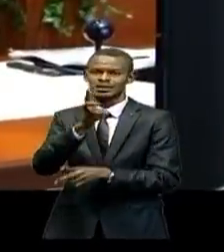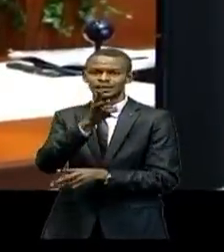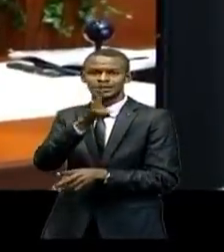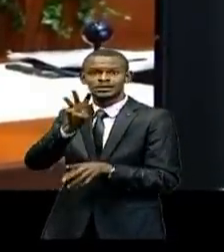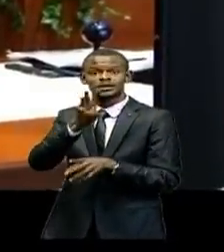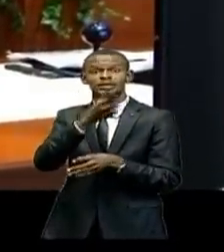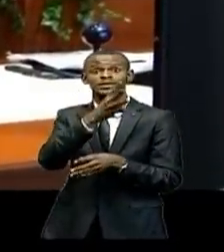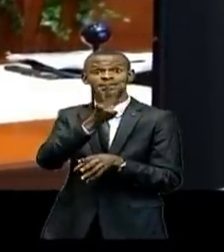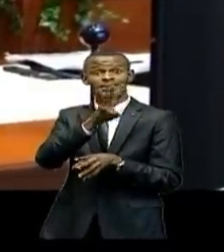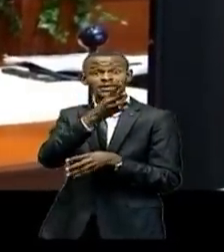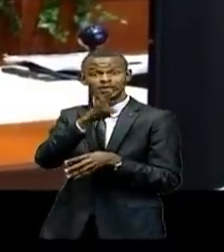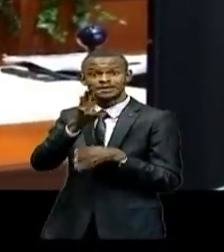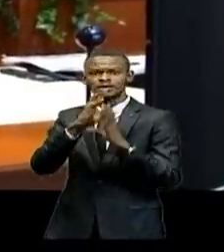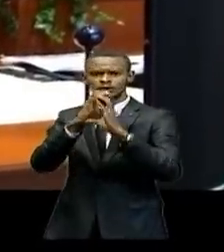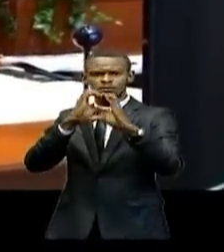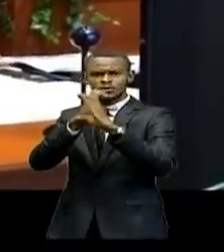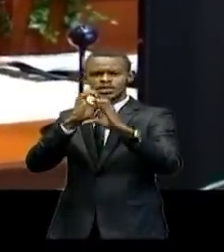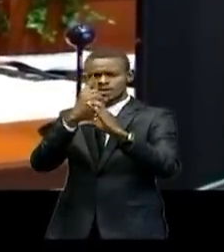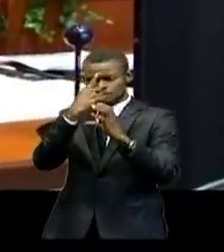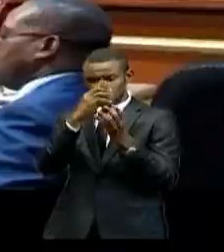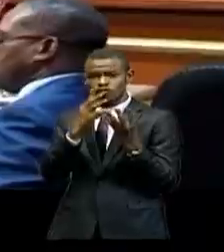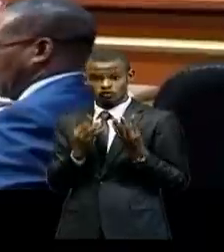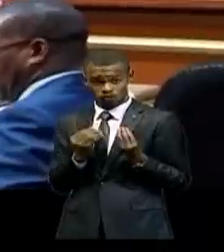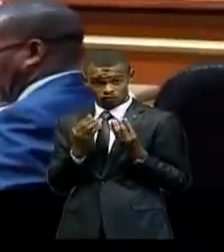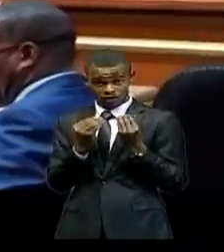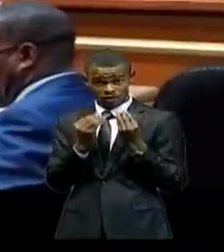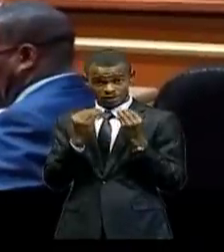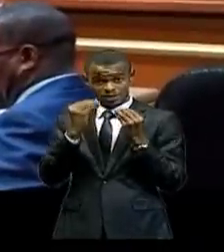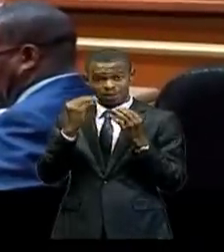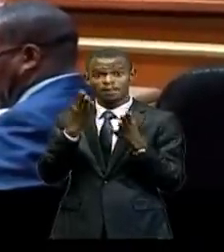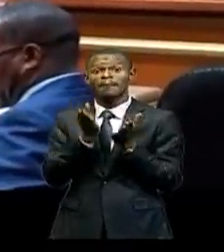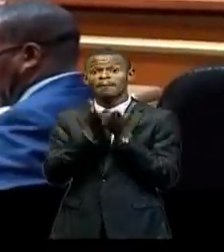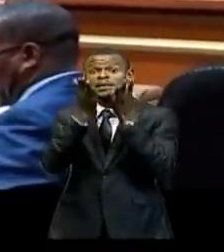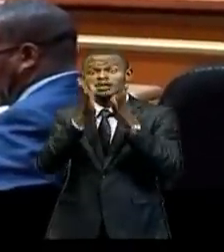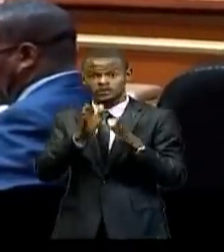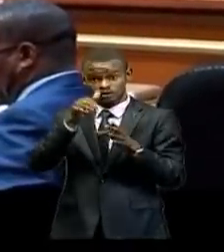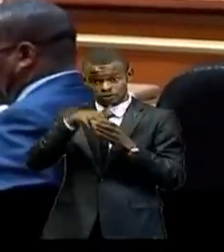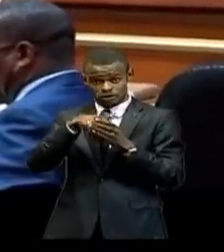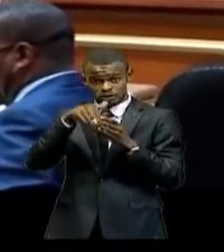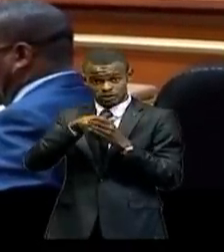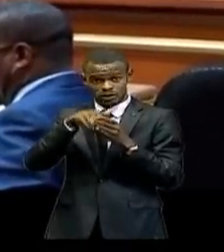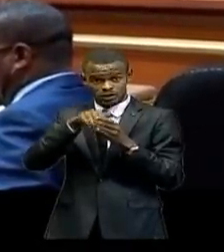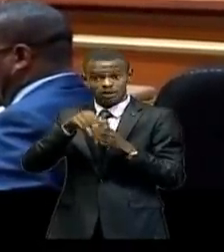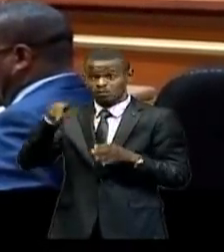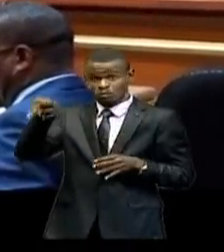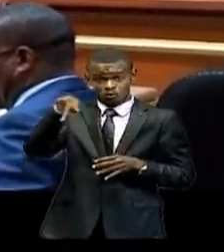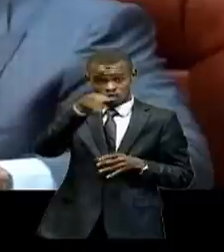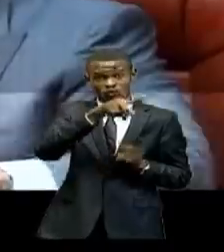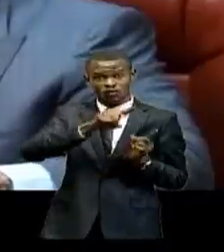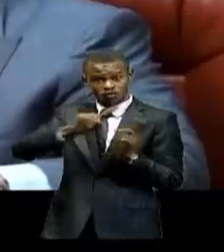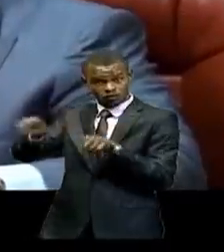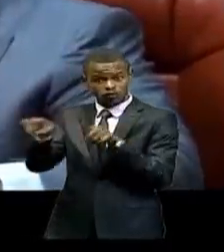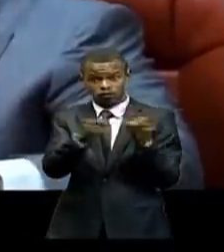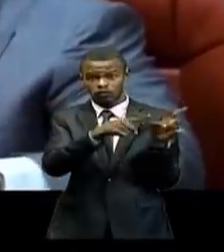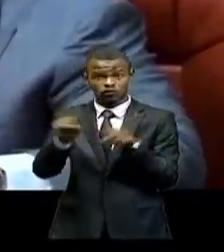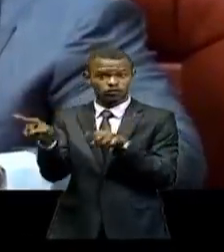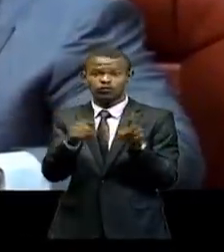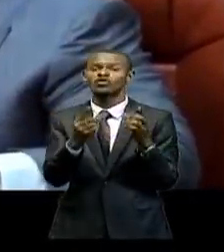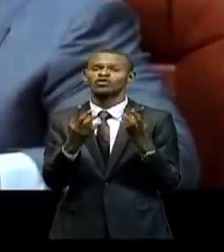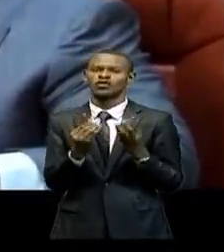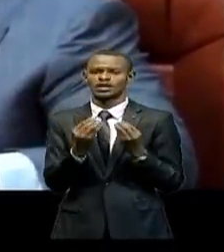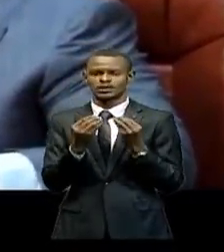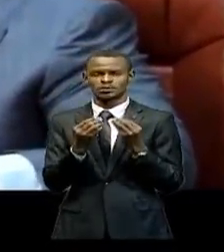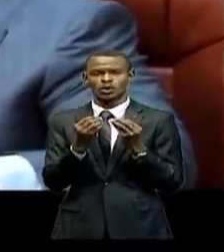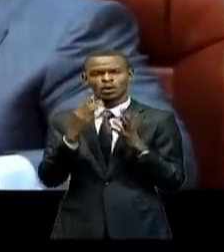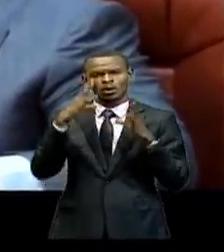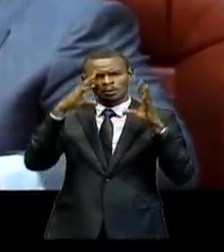la mobilité des étudiants de nos universités publiques à l'intérieur du pays. Un projet de décret portant création